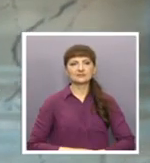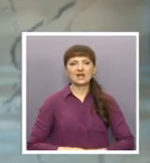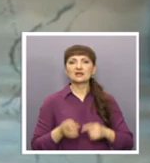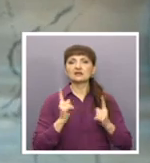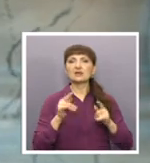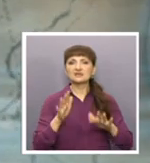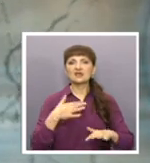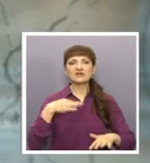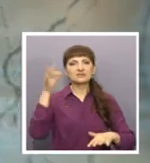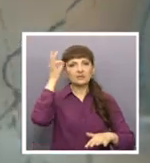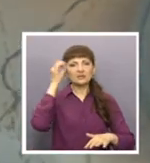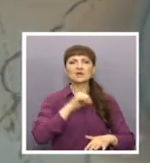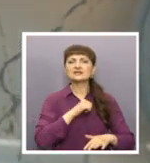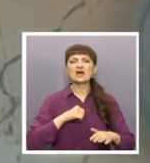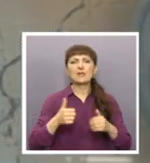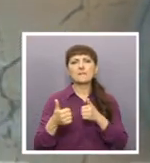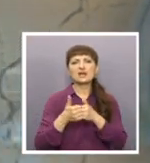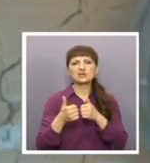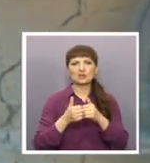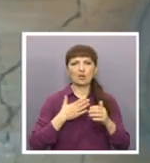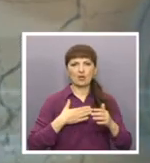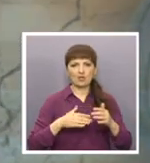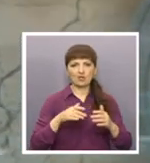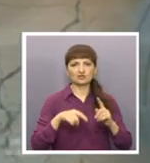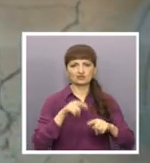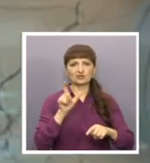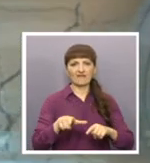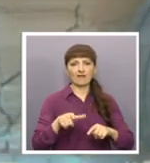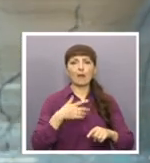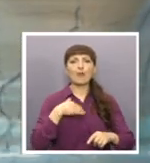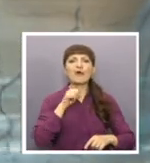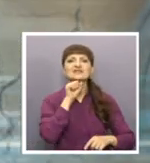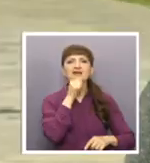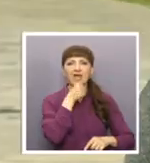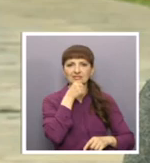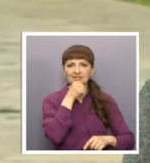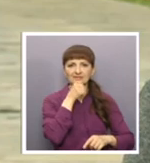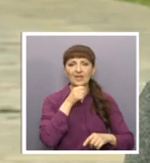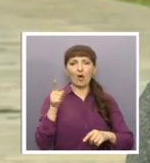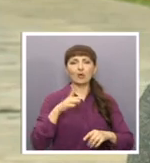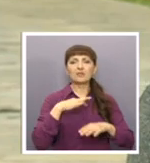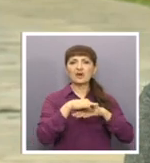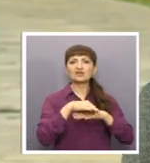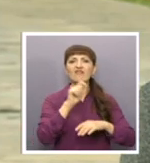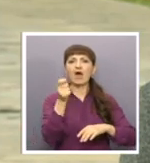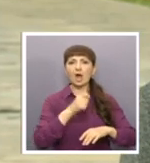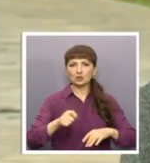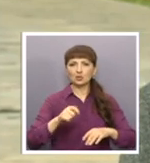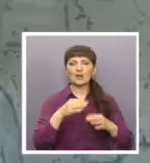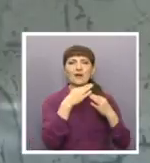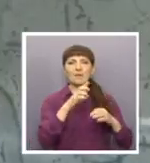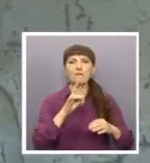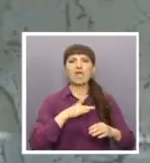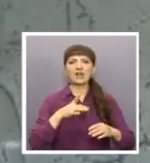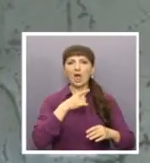день я вспоминала, наверное, самого близкого мне человека. Моего деда Малахова Андрея Владимировича. Он прошел войну, он освобождал